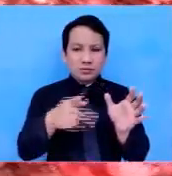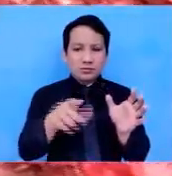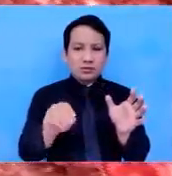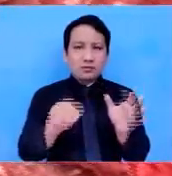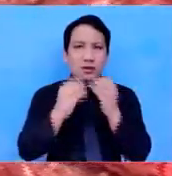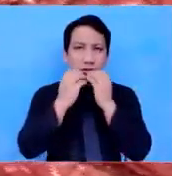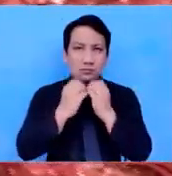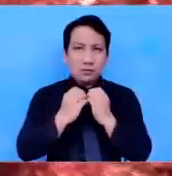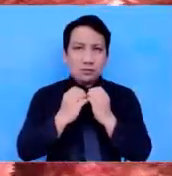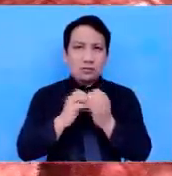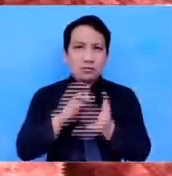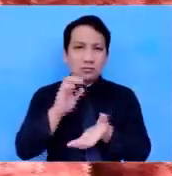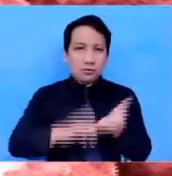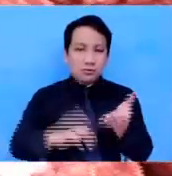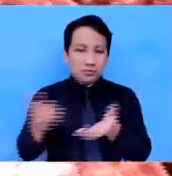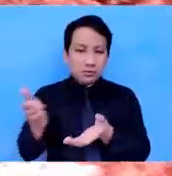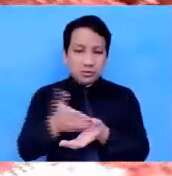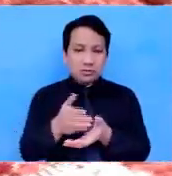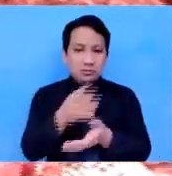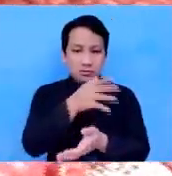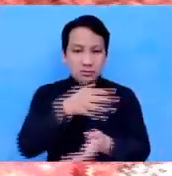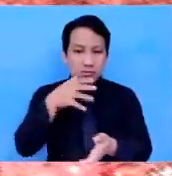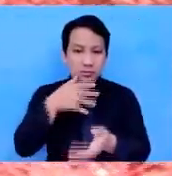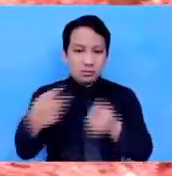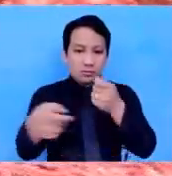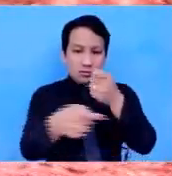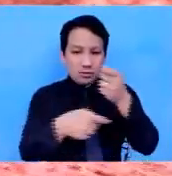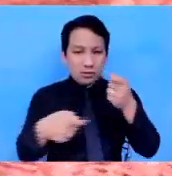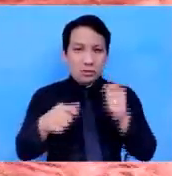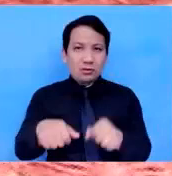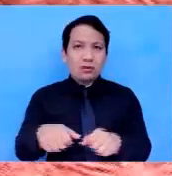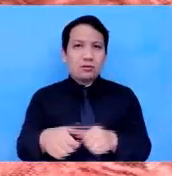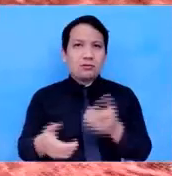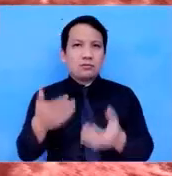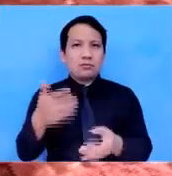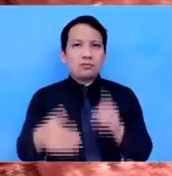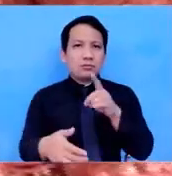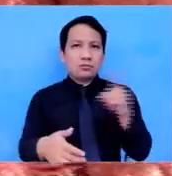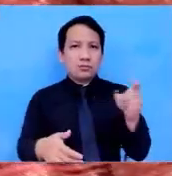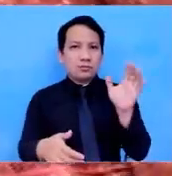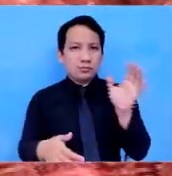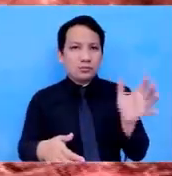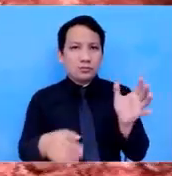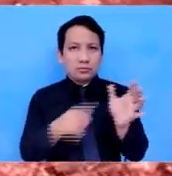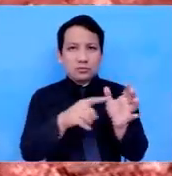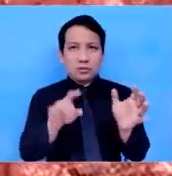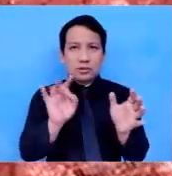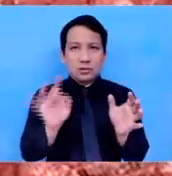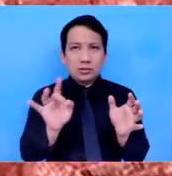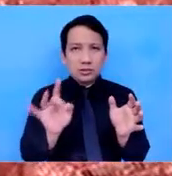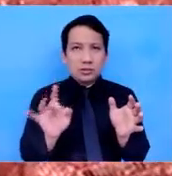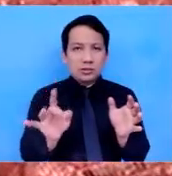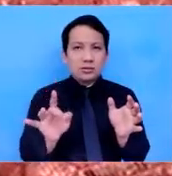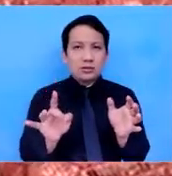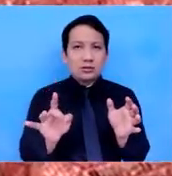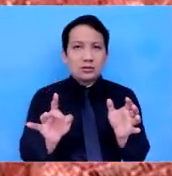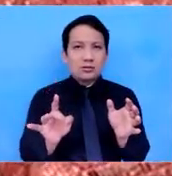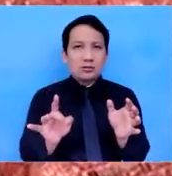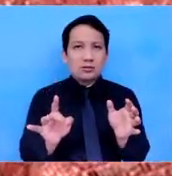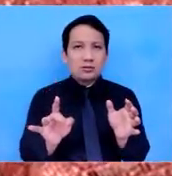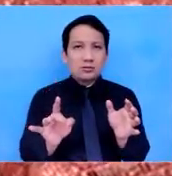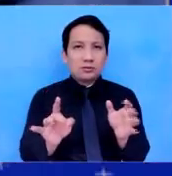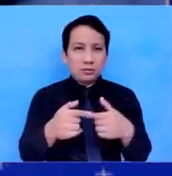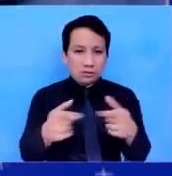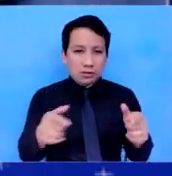itong nakukuha sa mga magsasaka. Naglalaro lang sa 150 to 180 ang karaniwang presyo sa farm gate ng